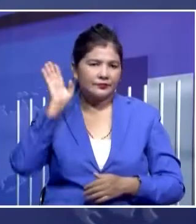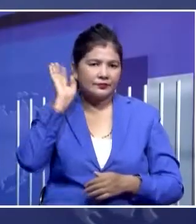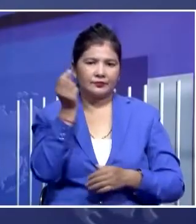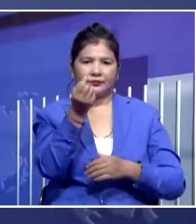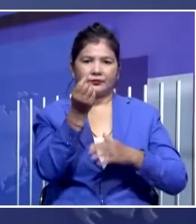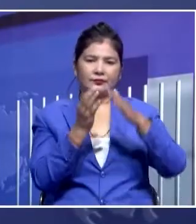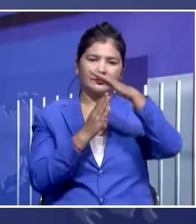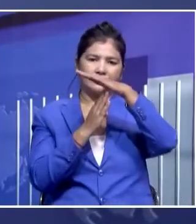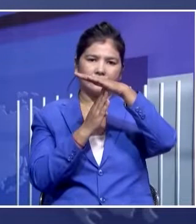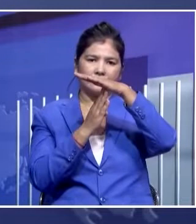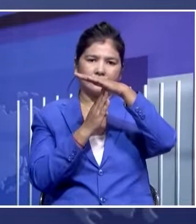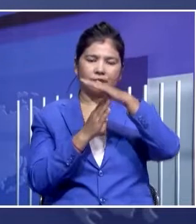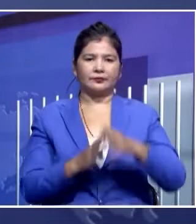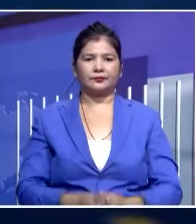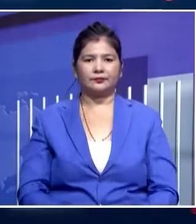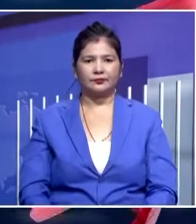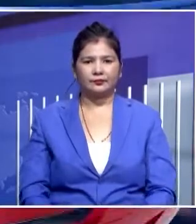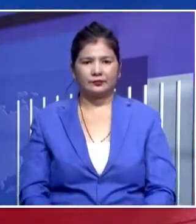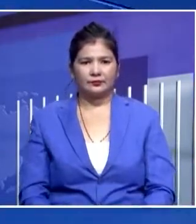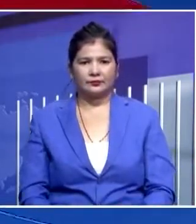समाचारको क्रम जारी नै छ, अहिलेलाई एकैछिनको विश्राम।